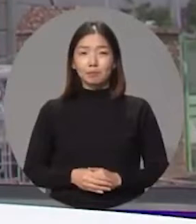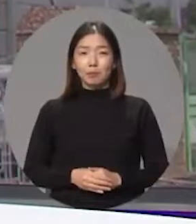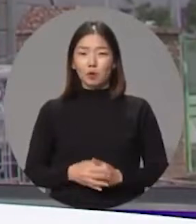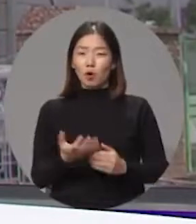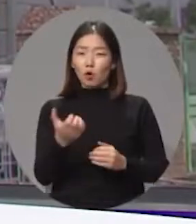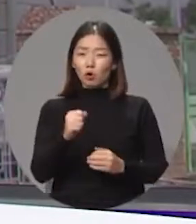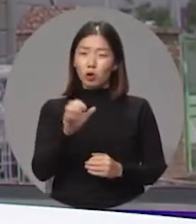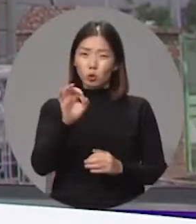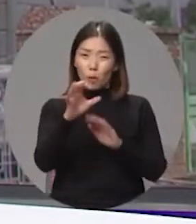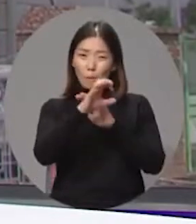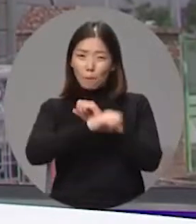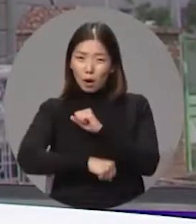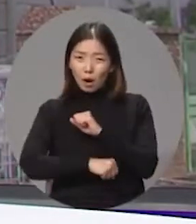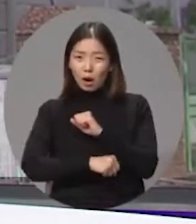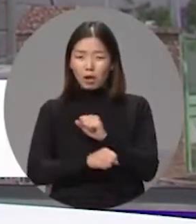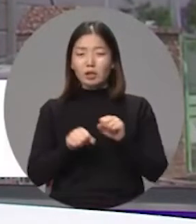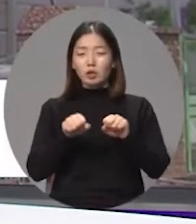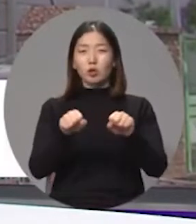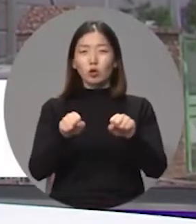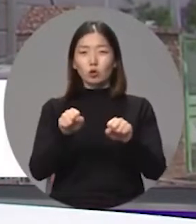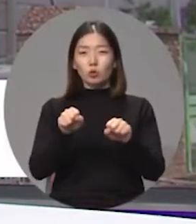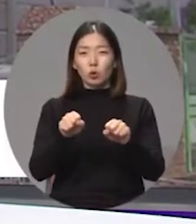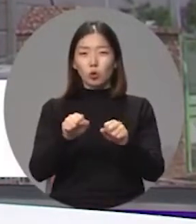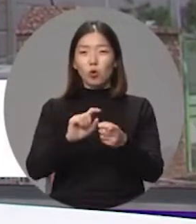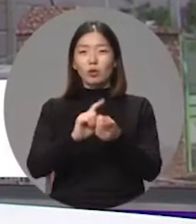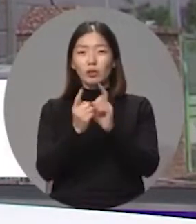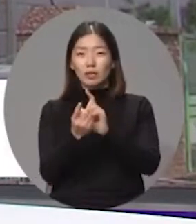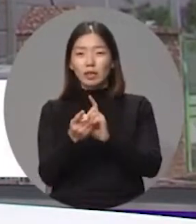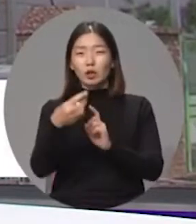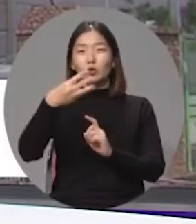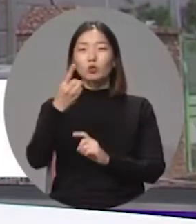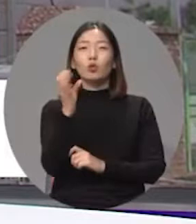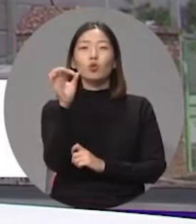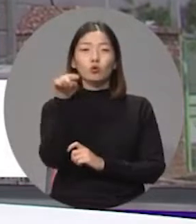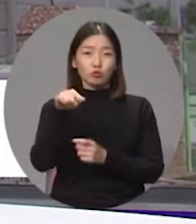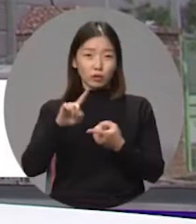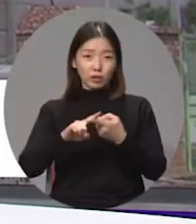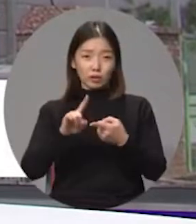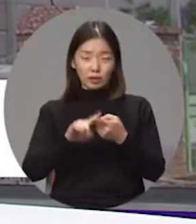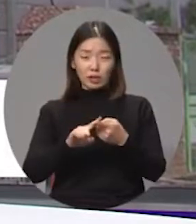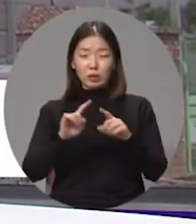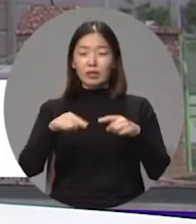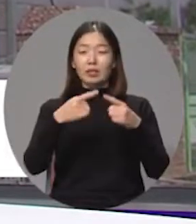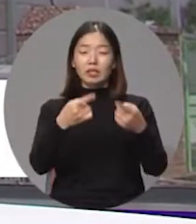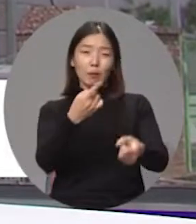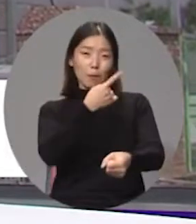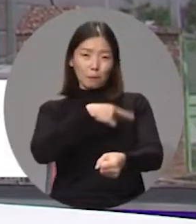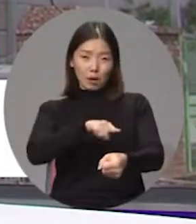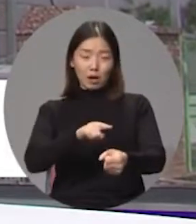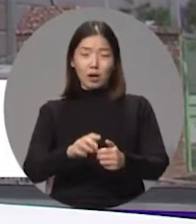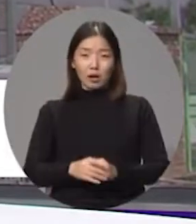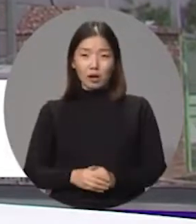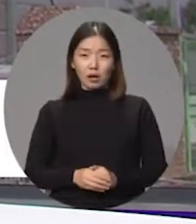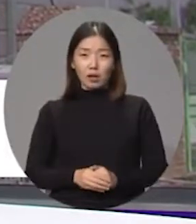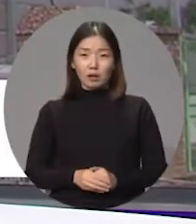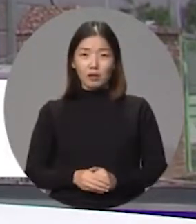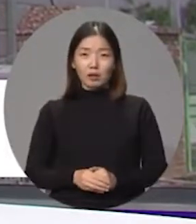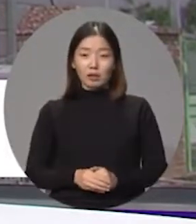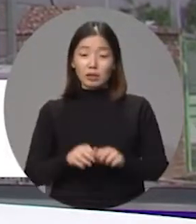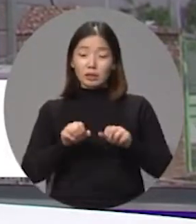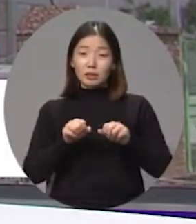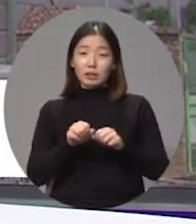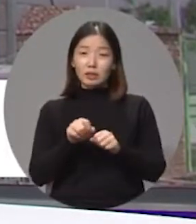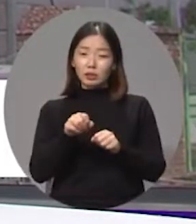억대 용역비를 빼돌린 전주시 청소 용역 대행업체인 토우에 대해 입찰 제한이 추진됩니다. 전주시는